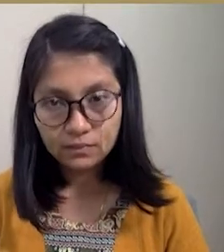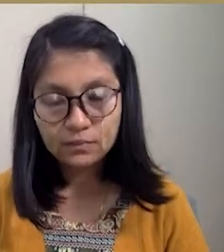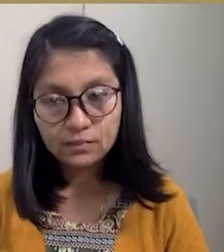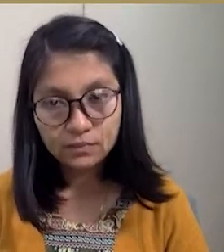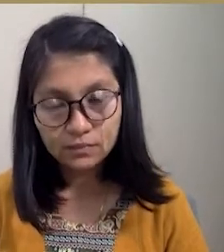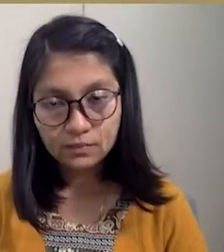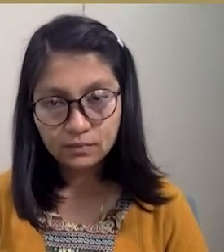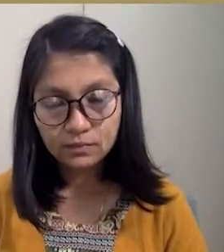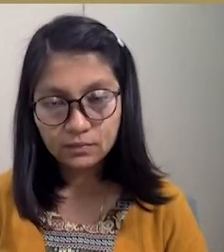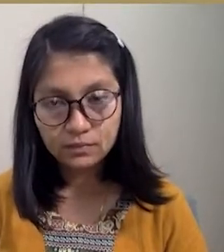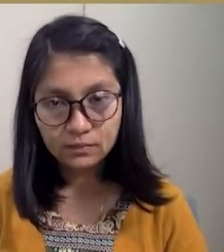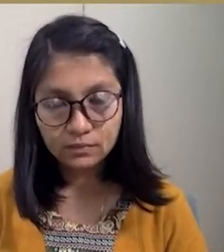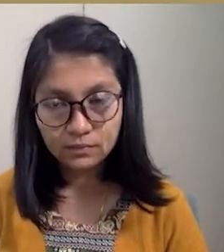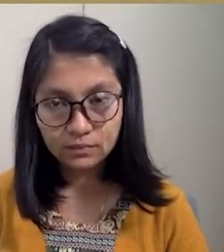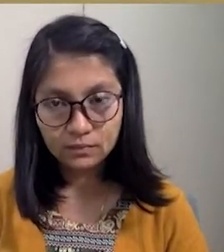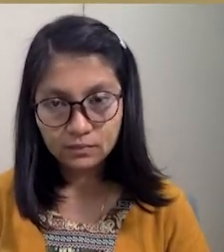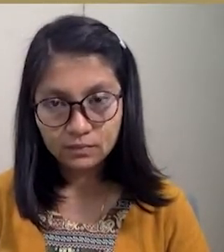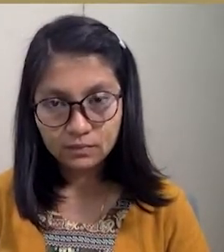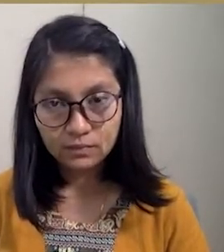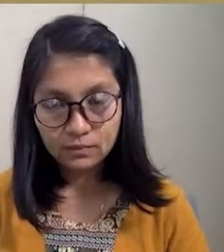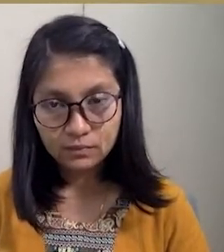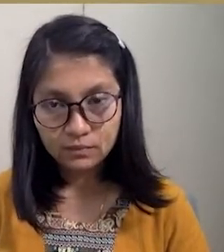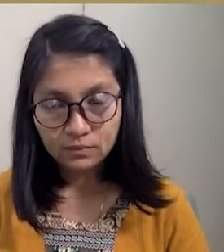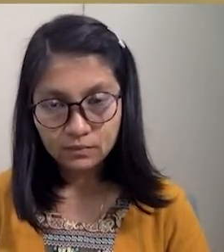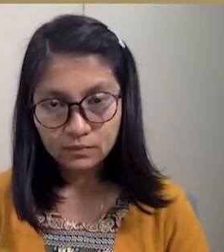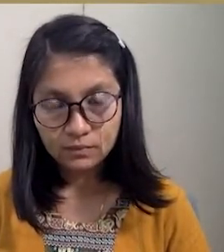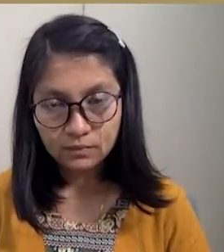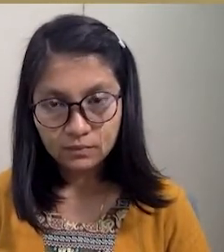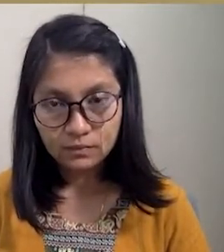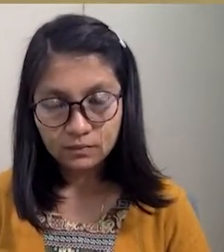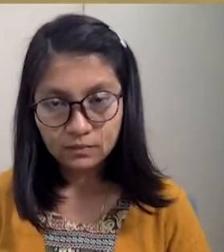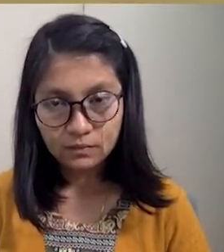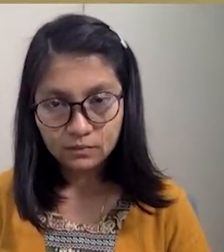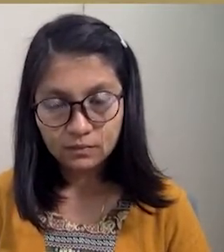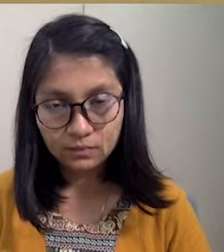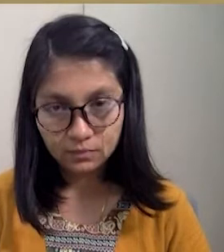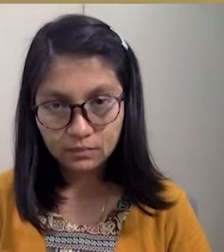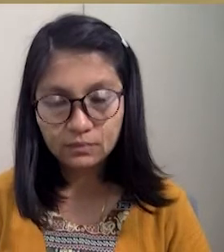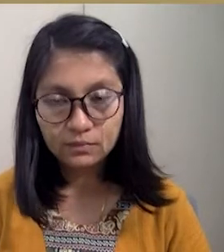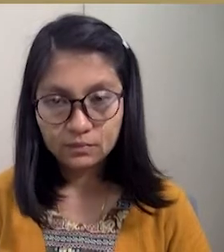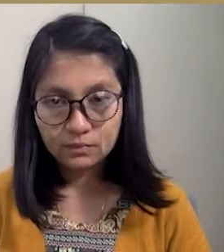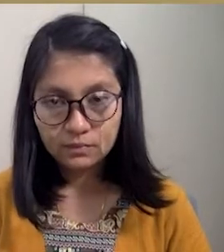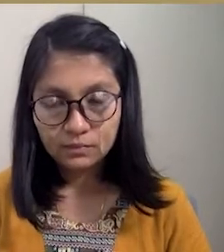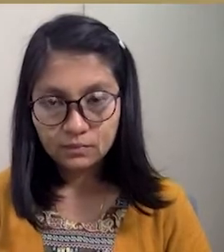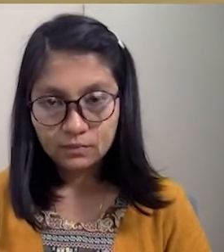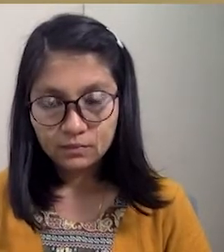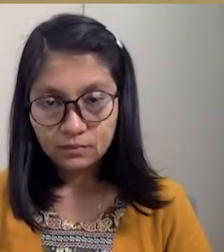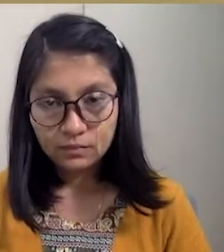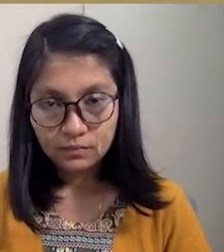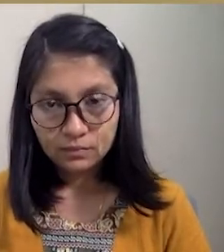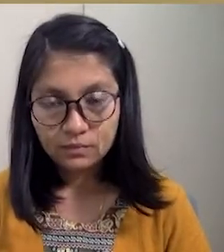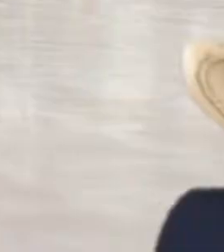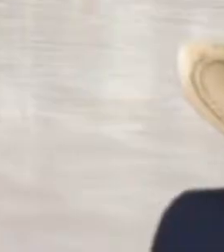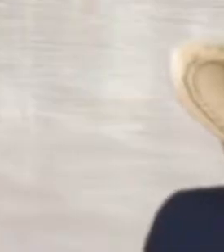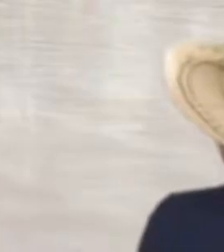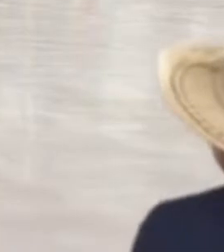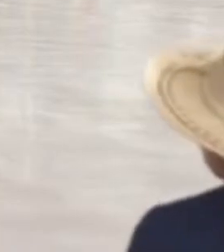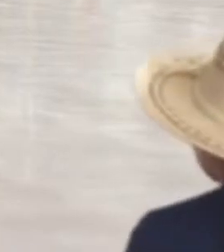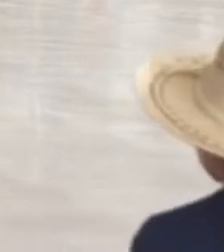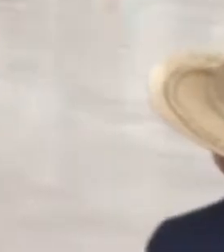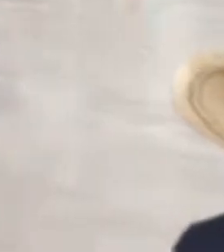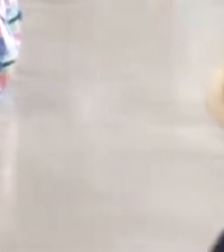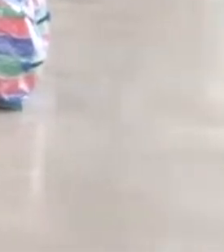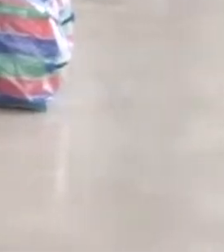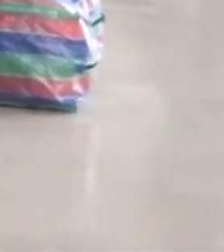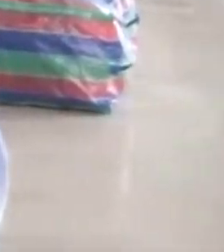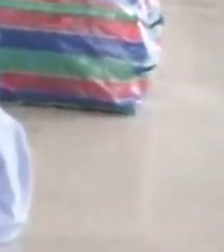ဥမာဒီပြောမယ်ဆိုလို့ရှိရင်သူတို့ရောက်တဲ့နေရာတွေမှာရှိတဲ့ခန်းတွေရော22ခန်းမှာရှိတဲ့ခန်းတွေမှာသူတို့နေထိုင်စားသောက်ဖို့အတွက်ကအဆ